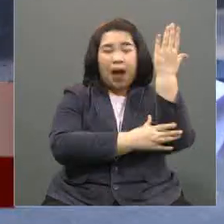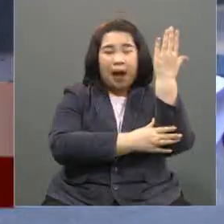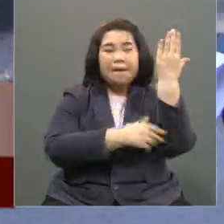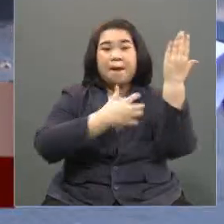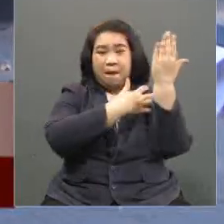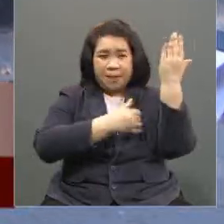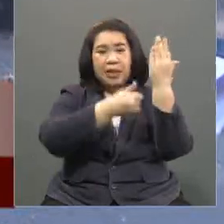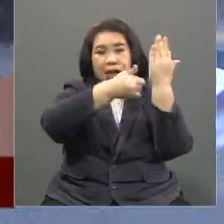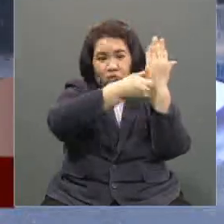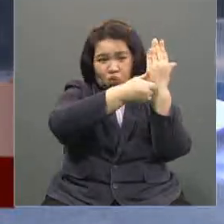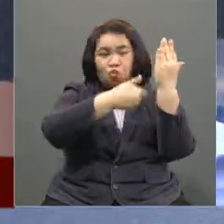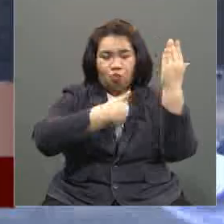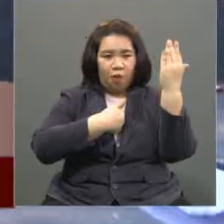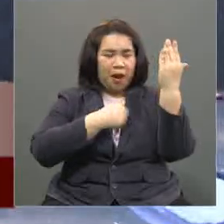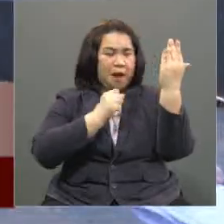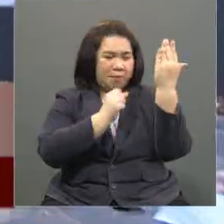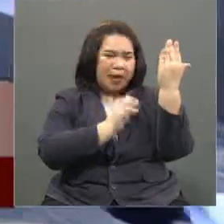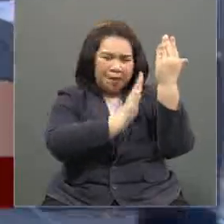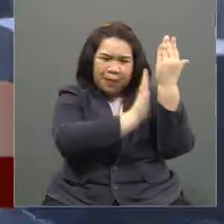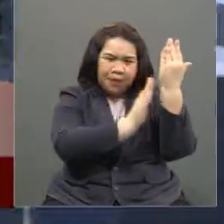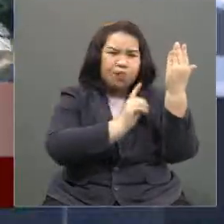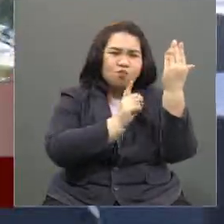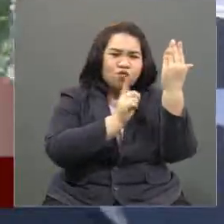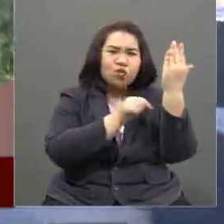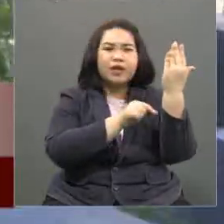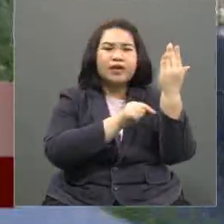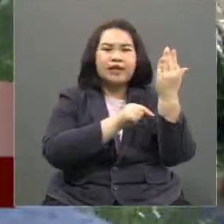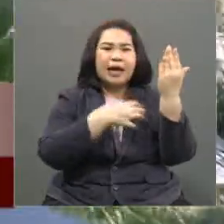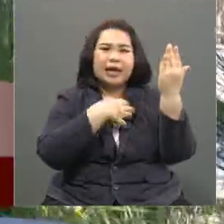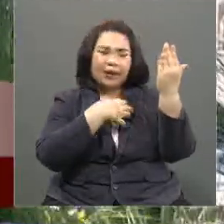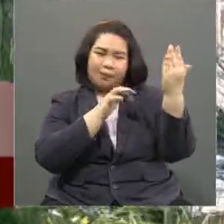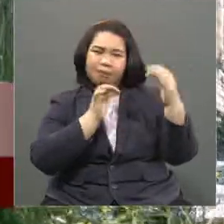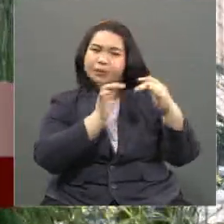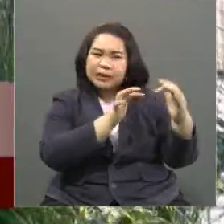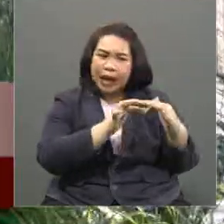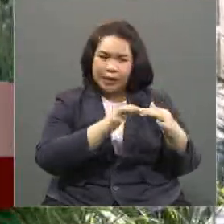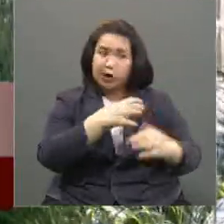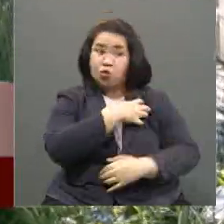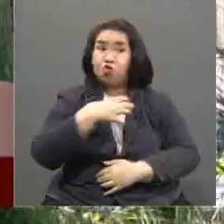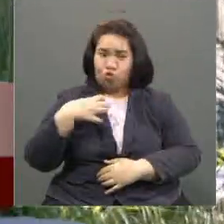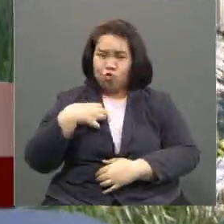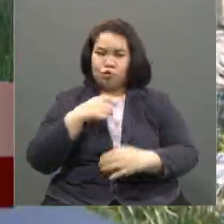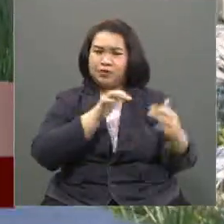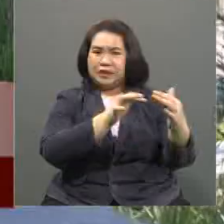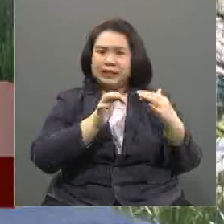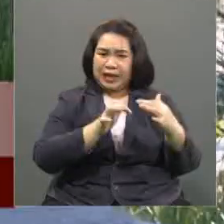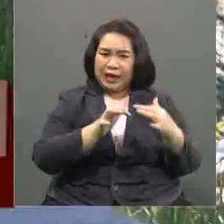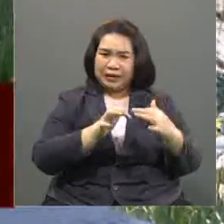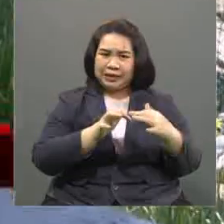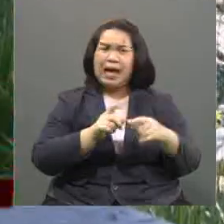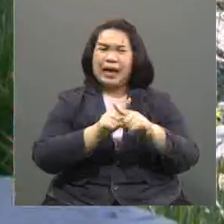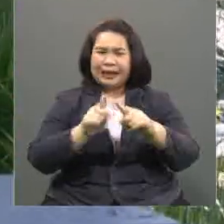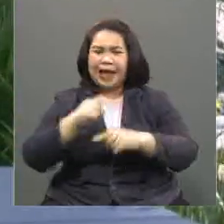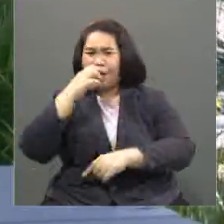ได้จะพยายามสัมพันธ์ได้เชิงทูตรู้สึกพูดคุยกับต่างประเทศง่ายกับพูดคุยกับหมีโ